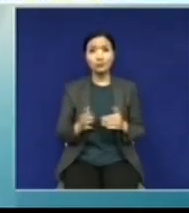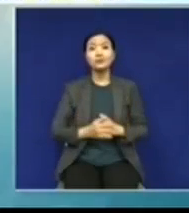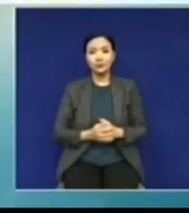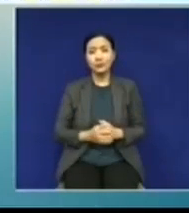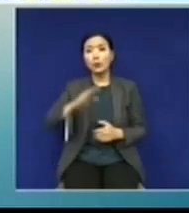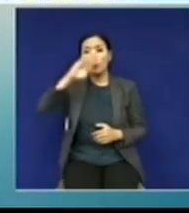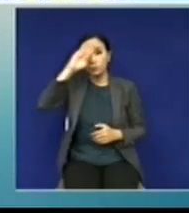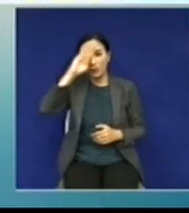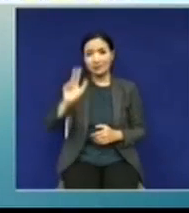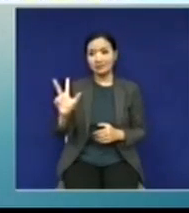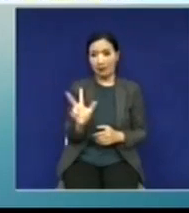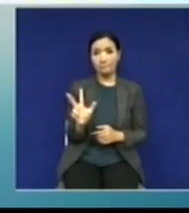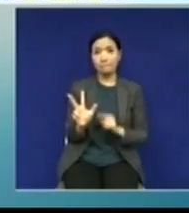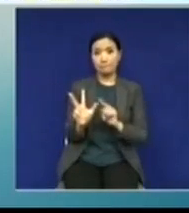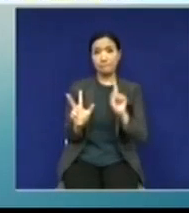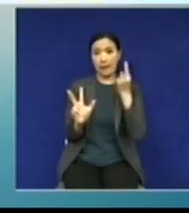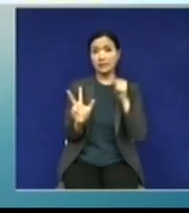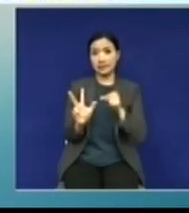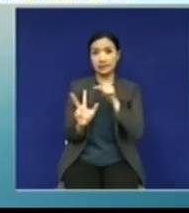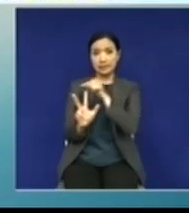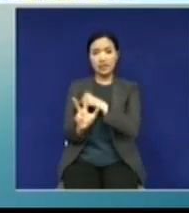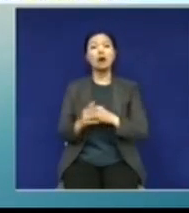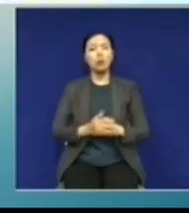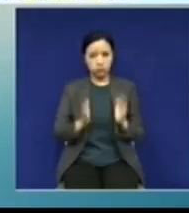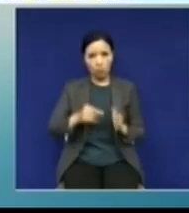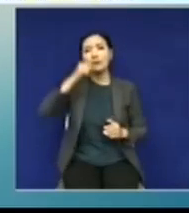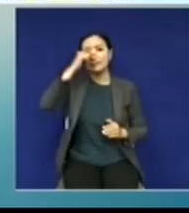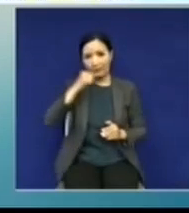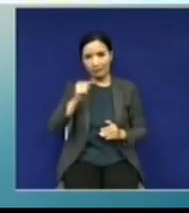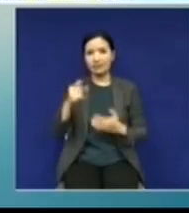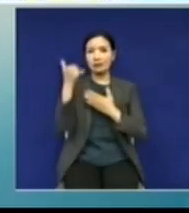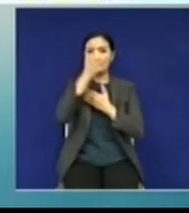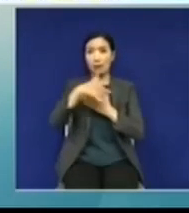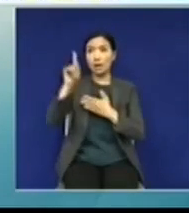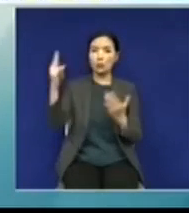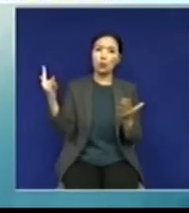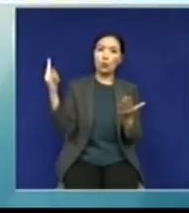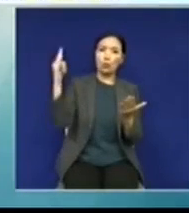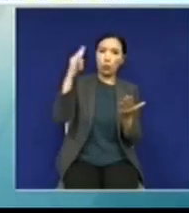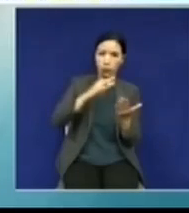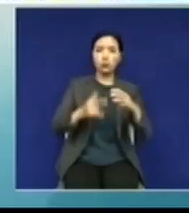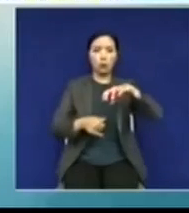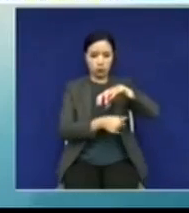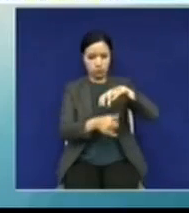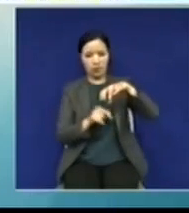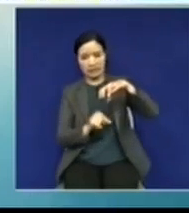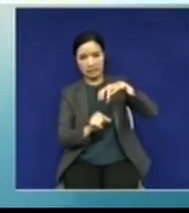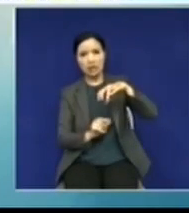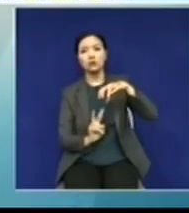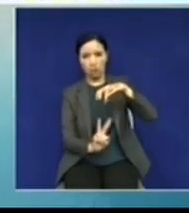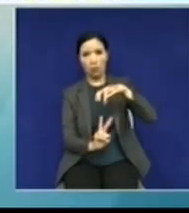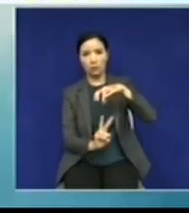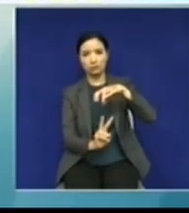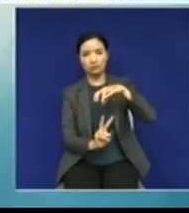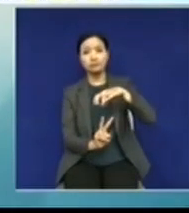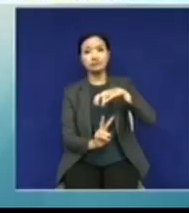ผู้ป่วยรายใหม่นะคะที่พบเพิ่มขึ้นพบเป็นผู้ป่วยคนไทยที่กลับจากต่างประเทศและอยู่ในสเตทควอรันทีนนะคะ2ราย